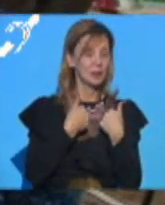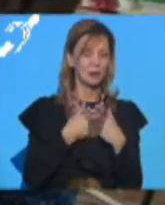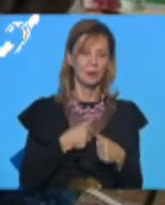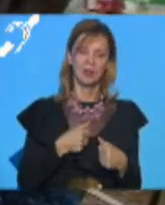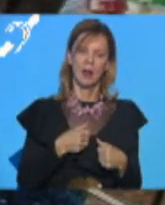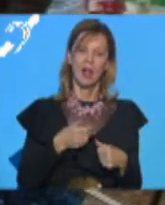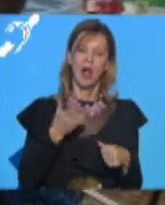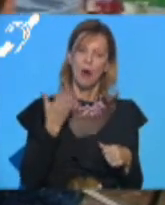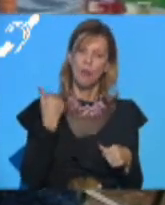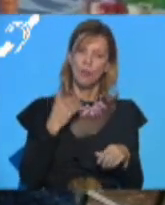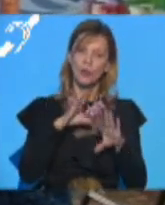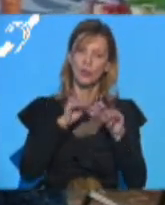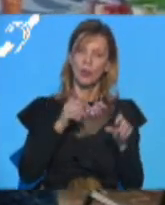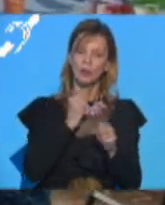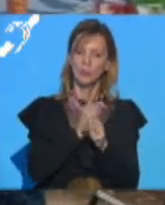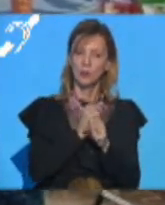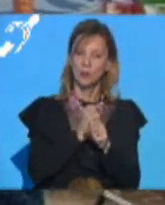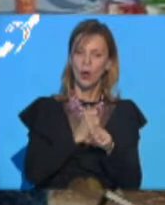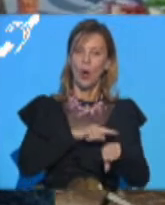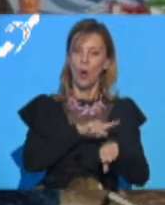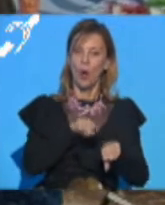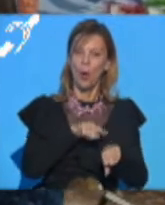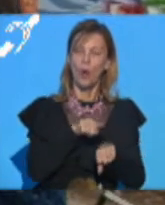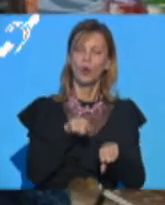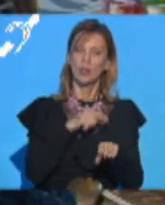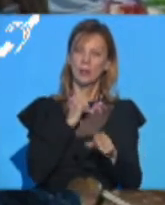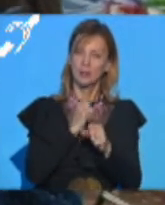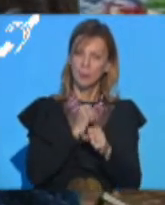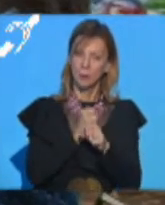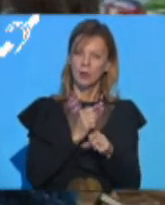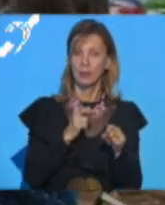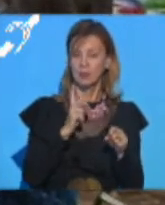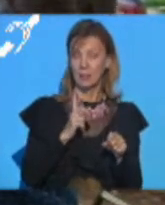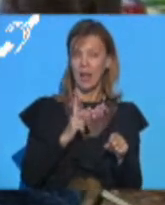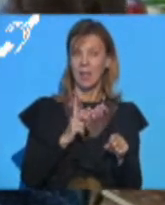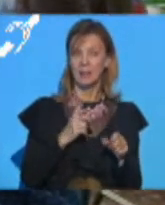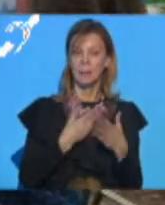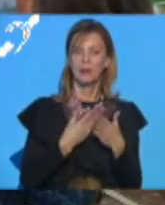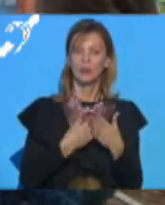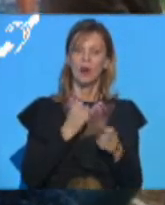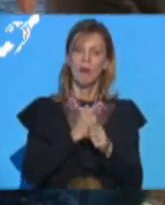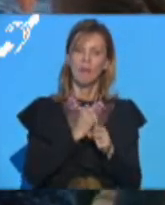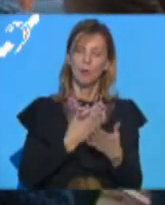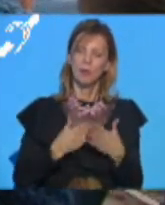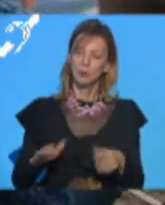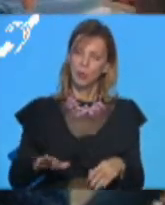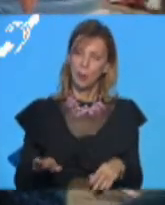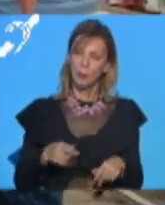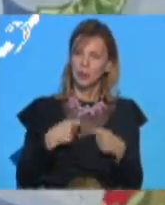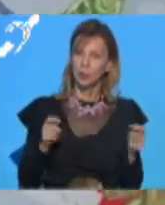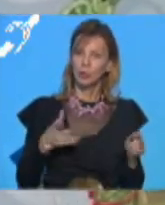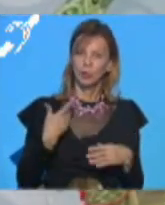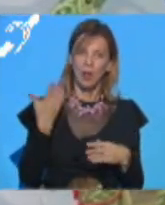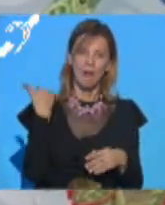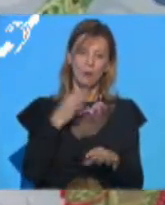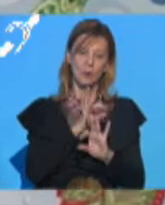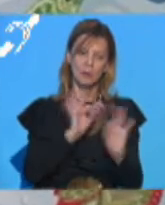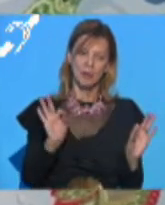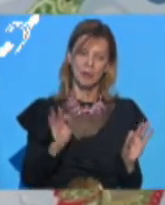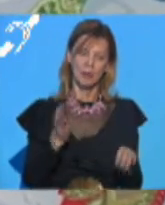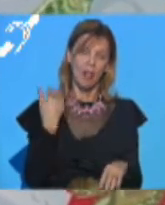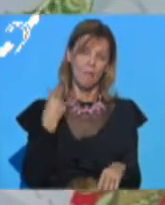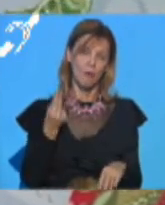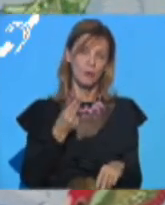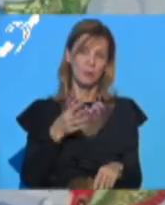multe ore de muncă în spate și profesorii noștri s-au străduit foarte mult, dar atât timp cât am făcut pentru copii, totul a fost perfect. A fost ceva